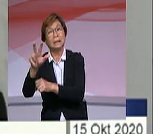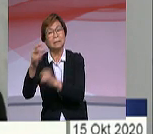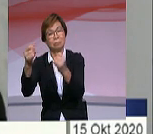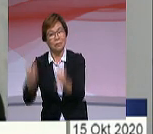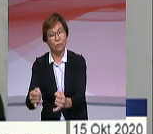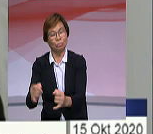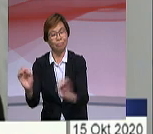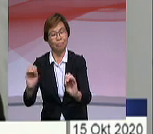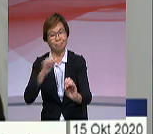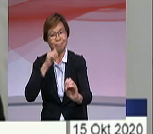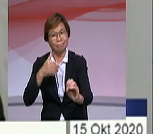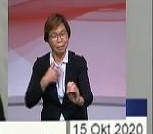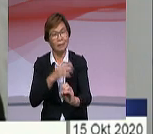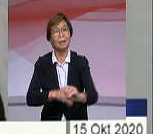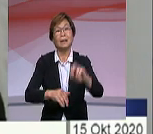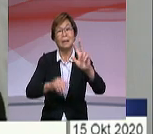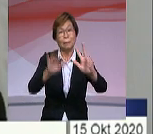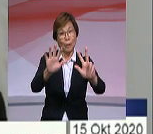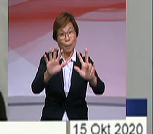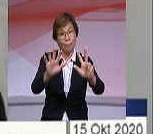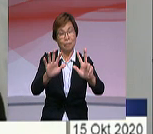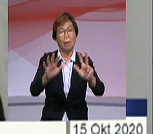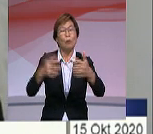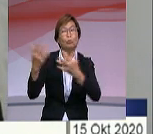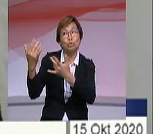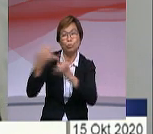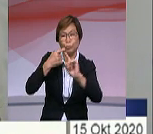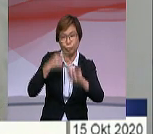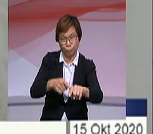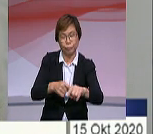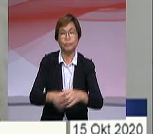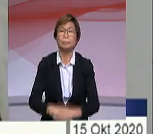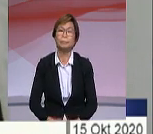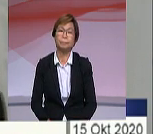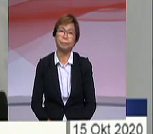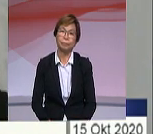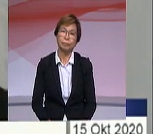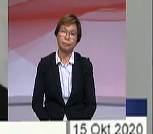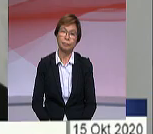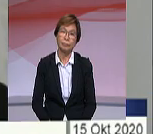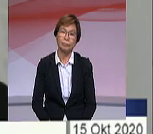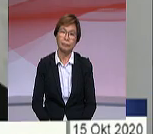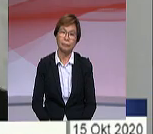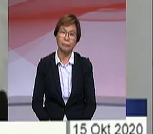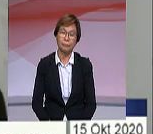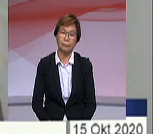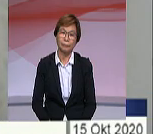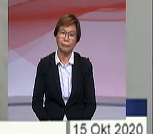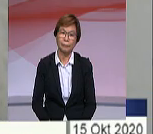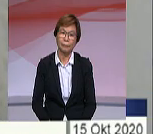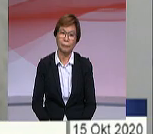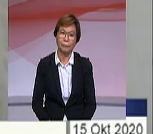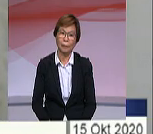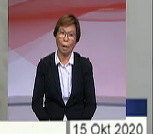individu adalah negatif dan 35 individu masih menunggu keputusan. Dimaklumkan perkembangan